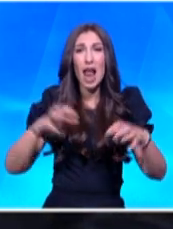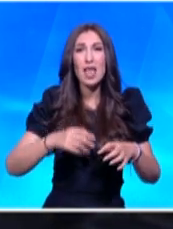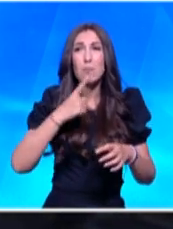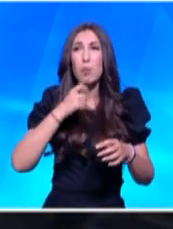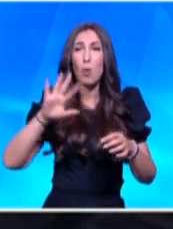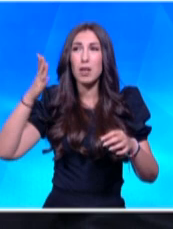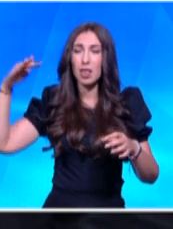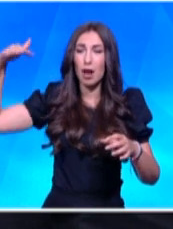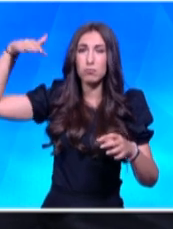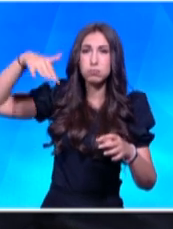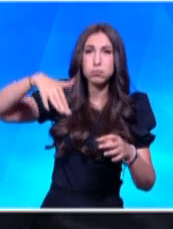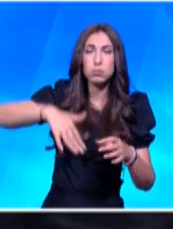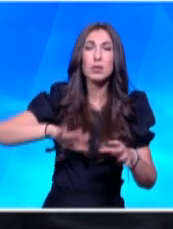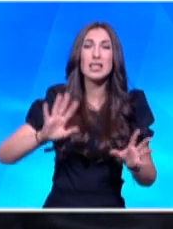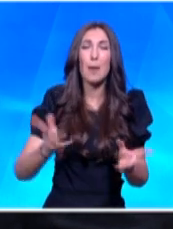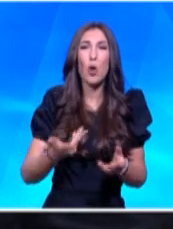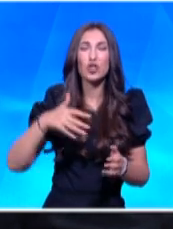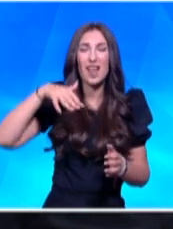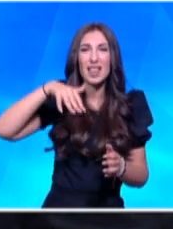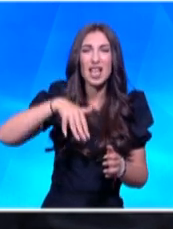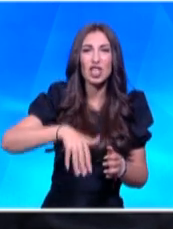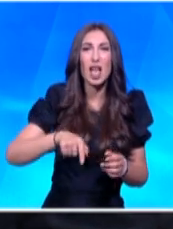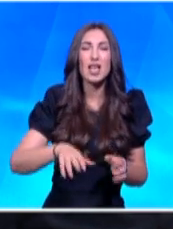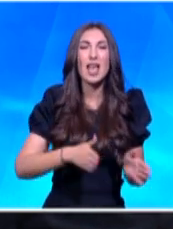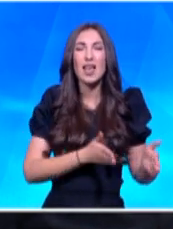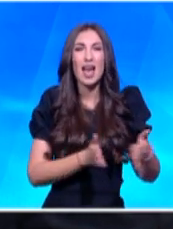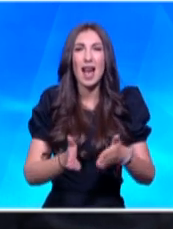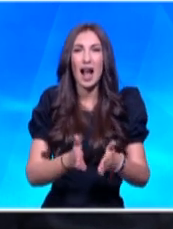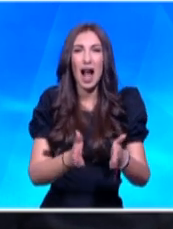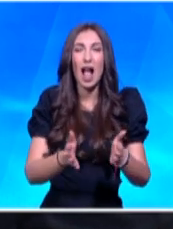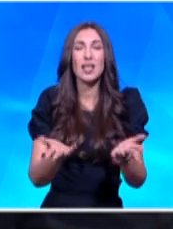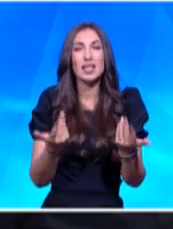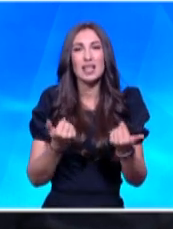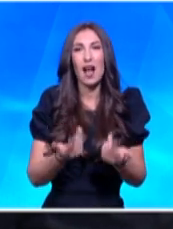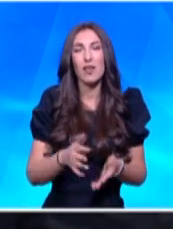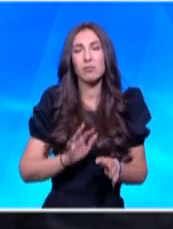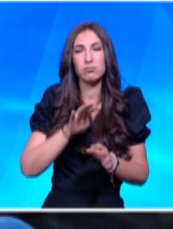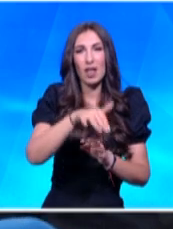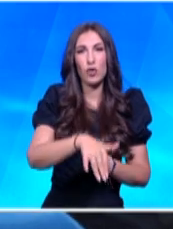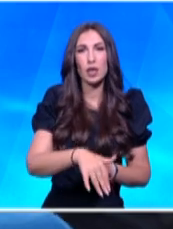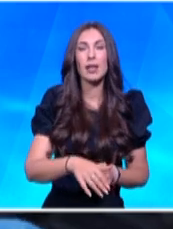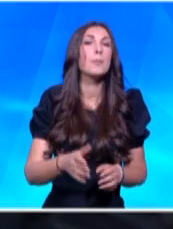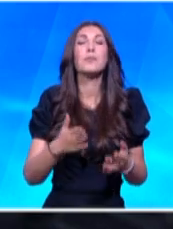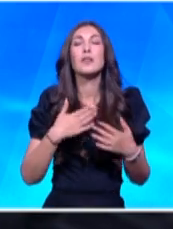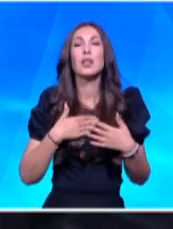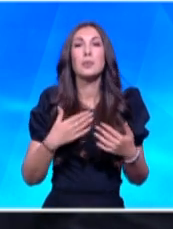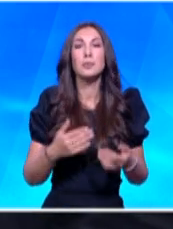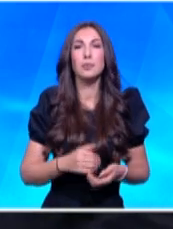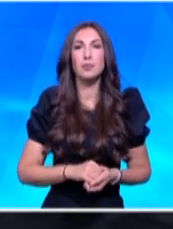стича и оттам си тръгва по пътя реката и докъдето стигна залива. Имате ли вече